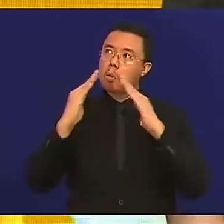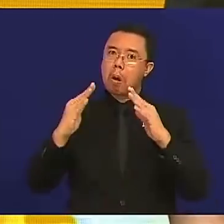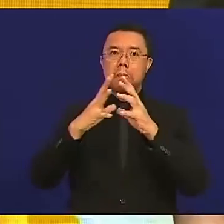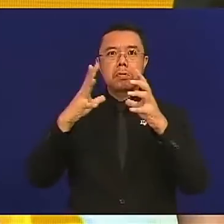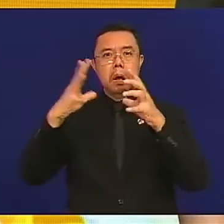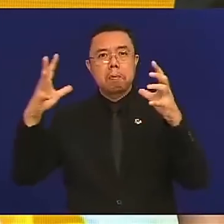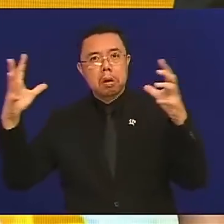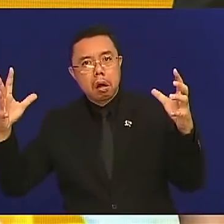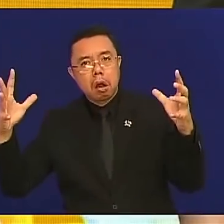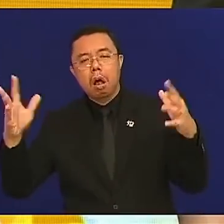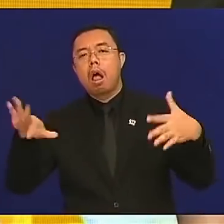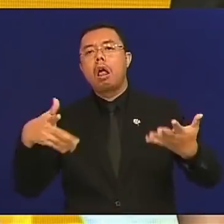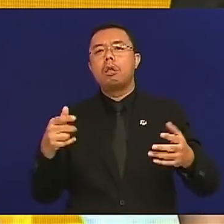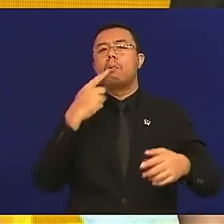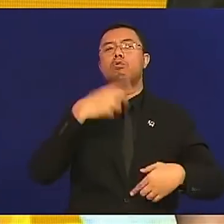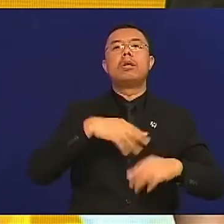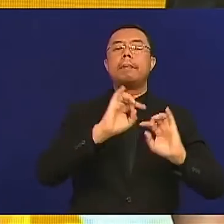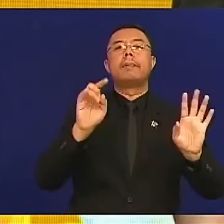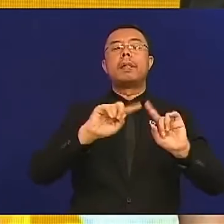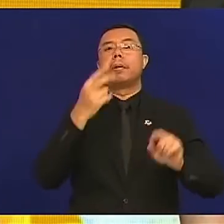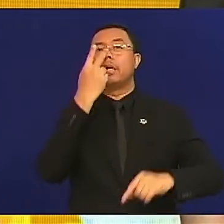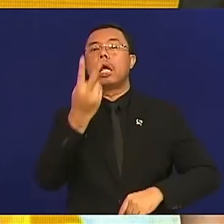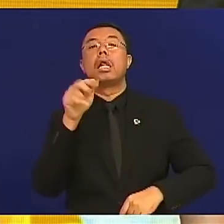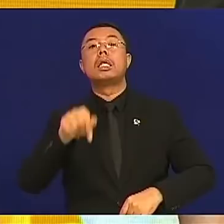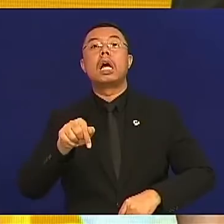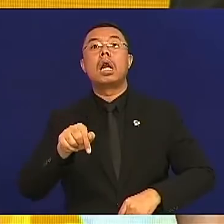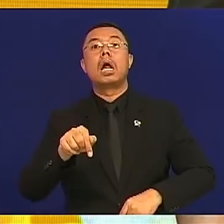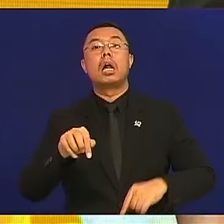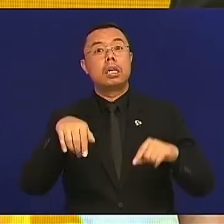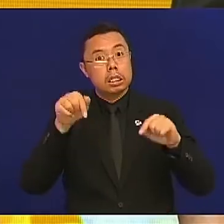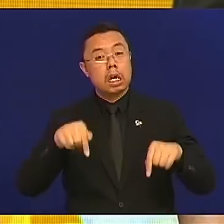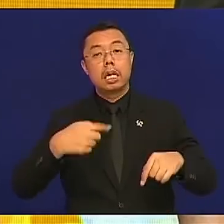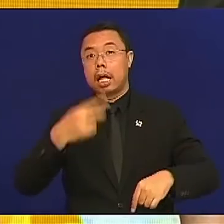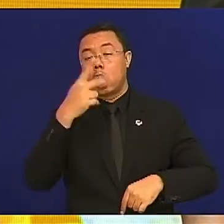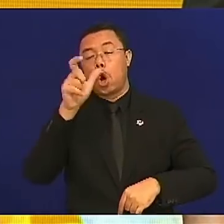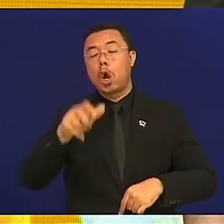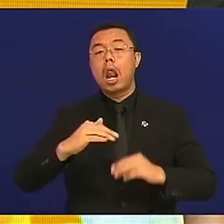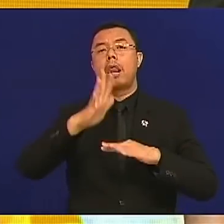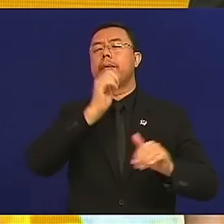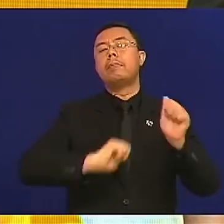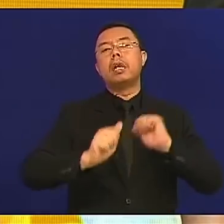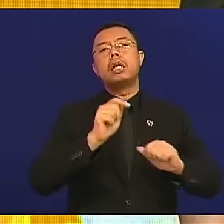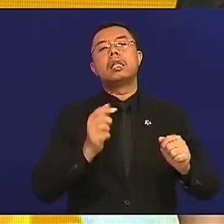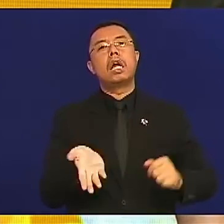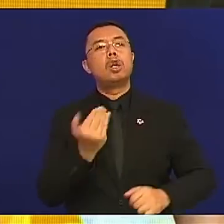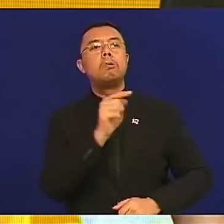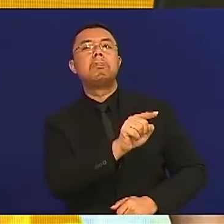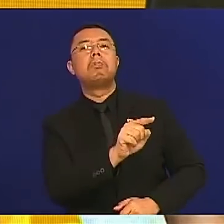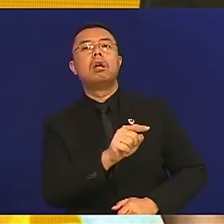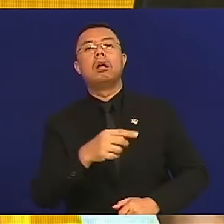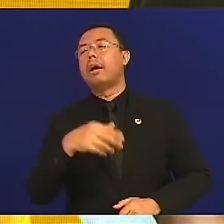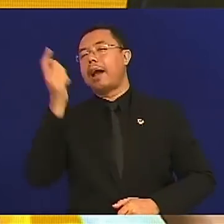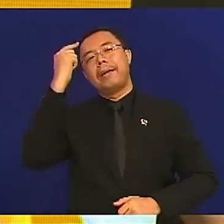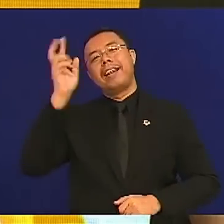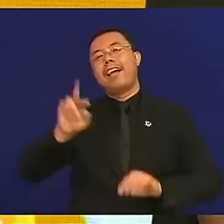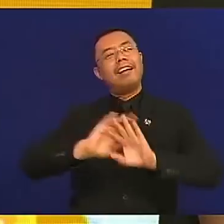besar, mau punya apa. Tapi kita lihat sekarang, kita lihat orang jauh lebih menderita untuk kita. Wah, udah gak